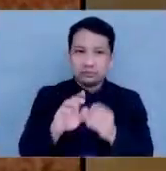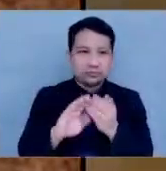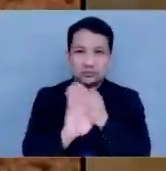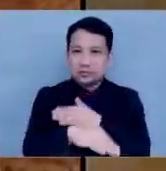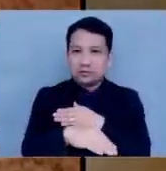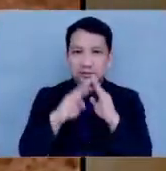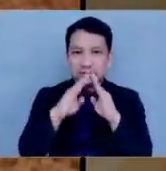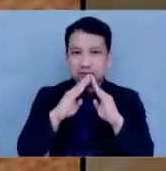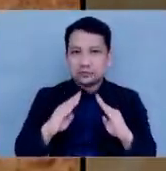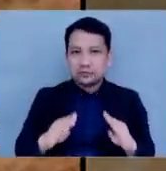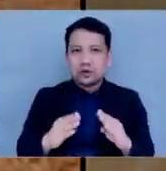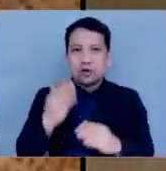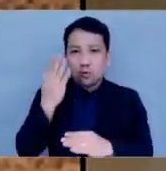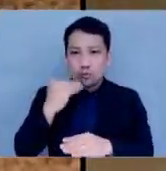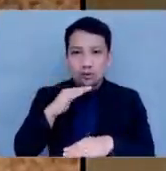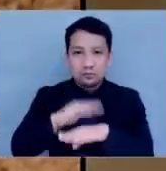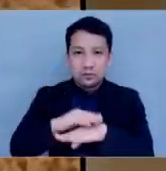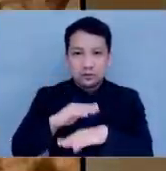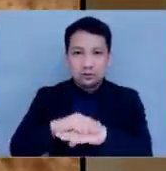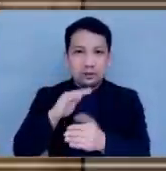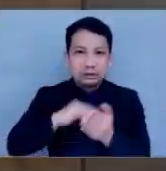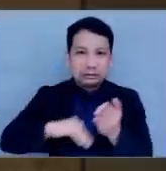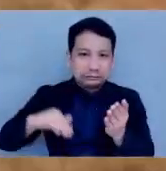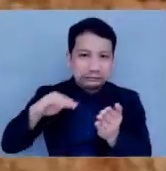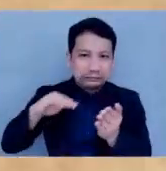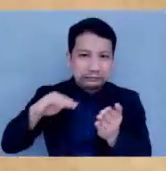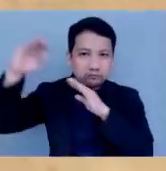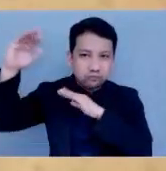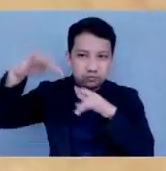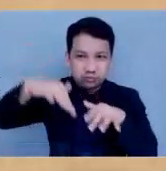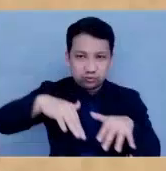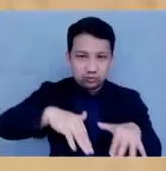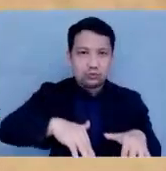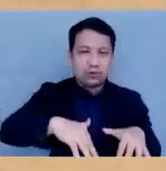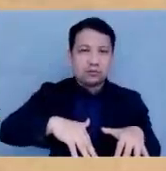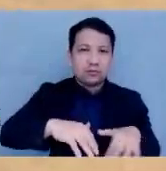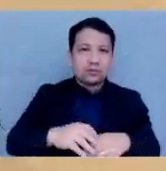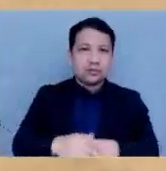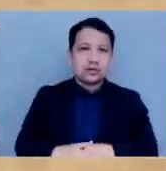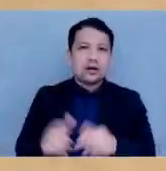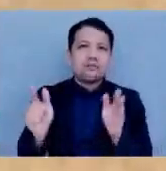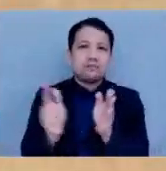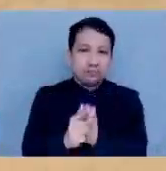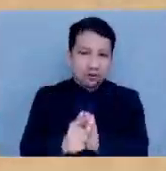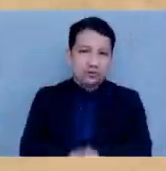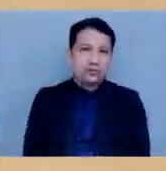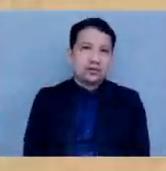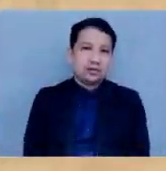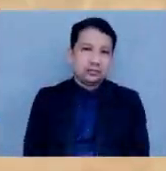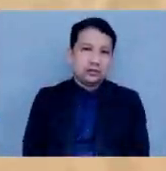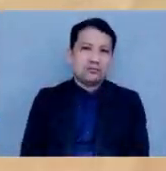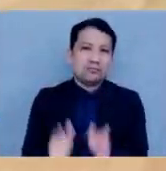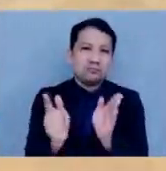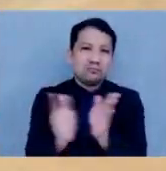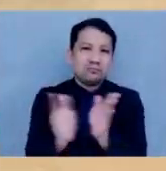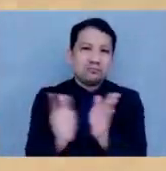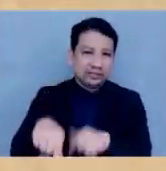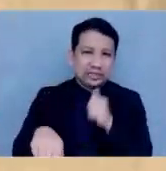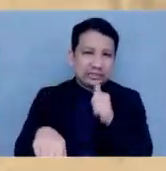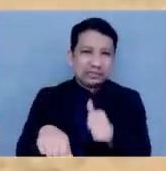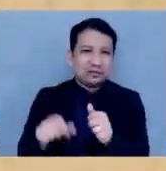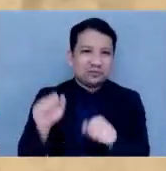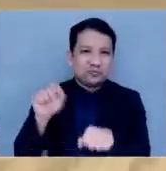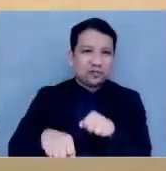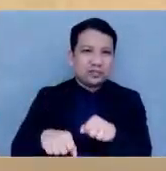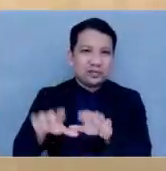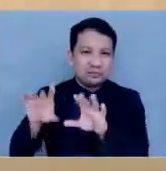mga residente dahil sa bantang masundan pa ang landslide. Bawal na talaga. Delikado na ang lagay ng lupa. Hindi na siyano, wala nang